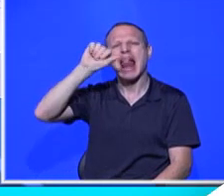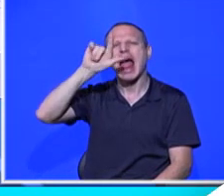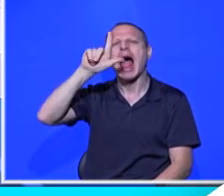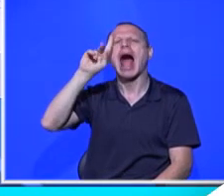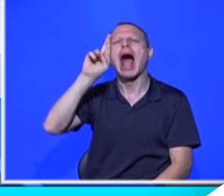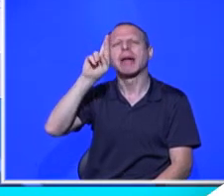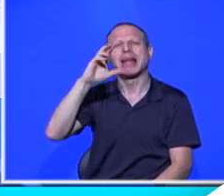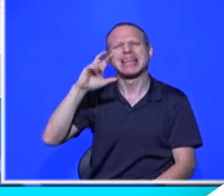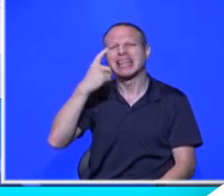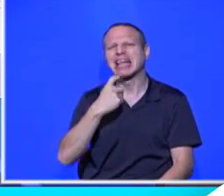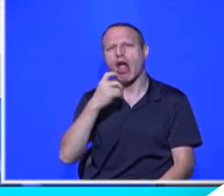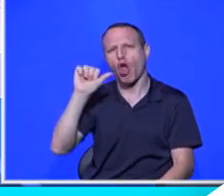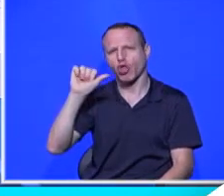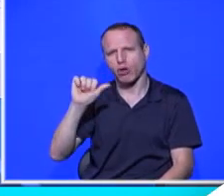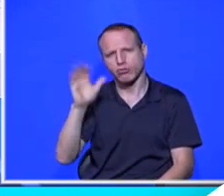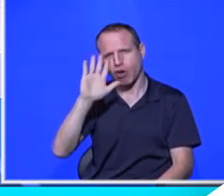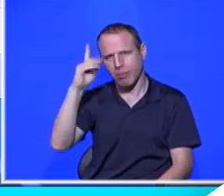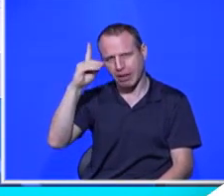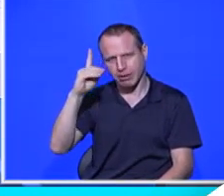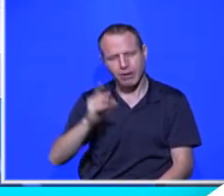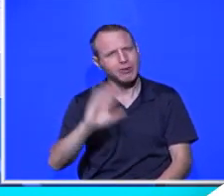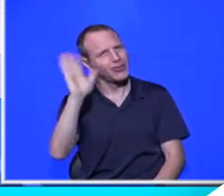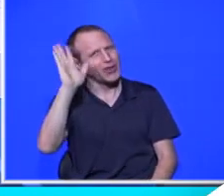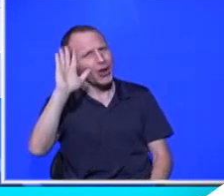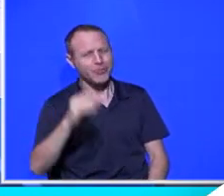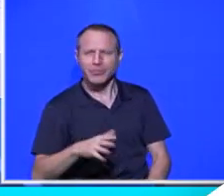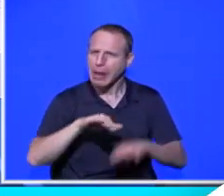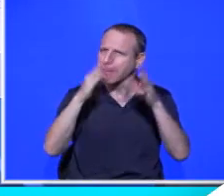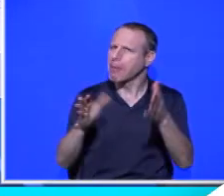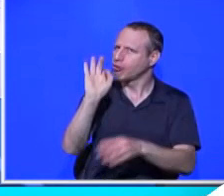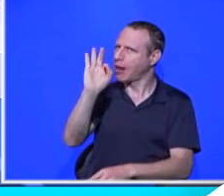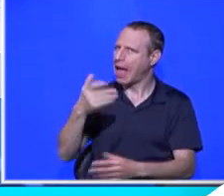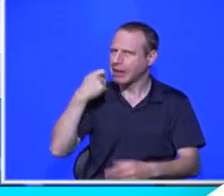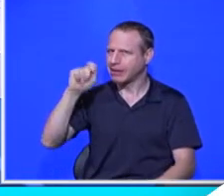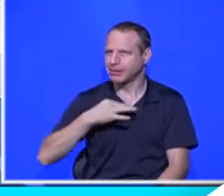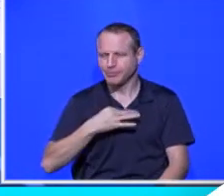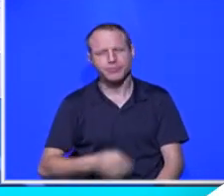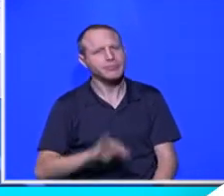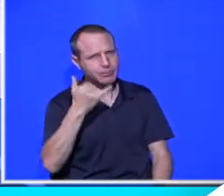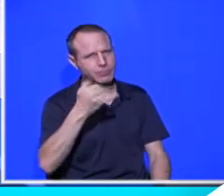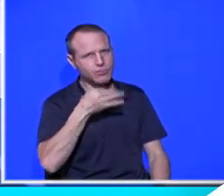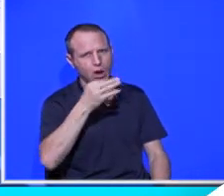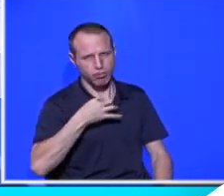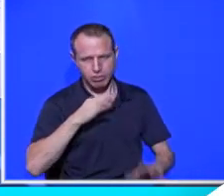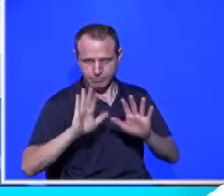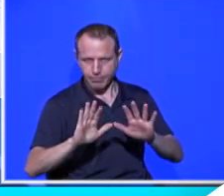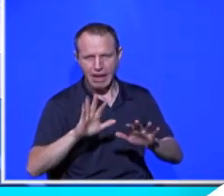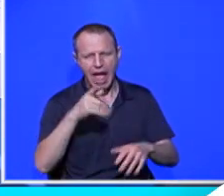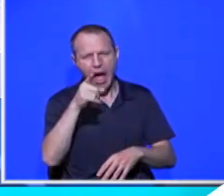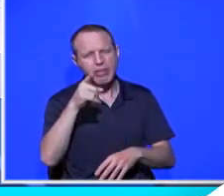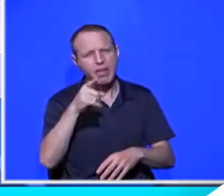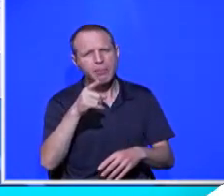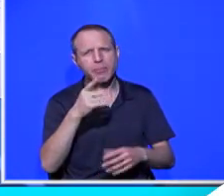דניאל. שלום שלום. הבמה שלך, יקיר. כן, אז השאלה שלי היא כזאת, איך אתה